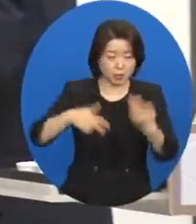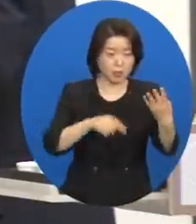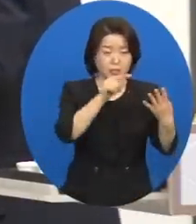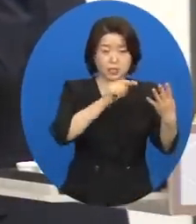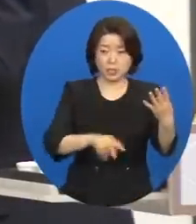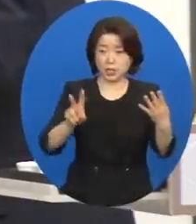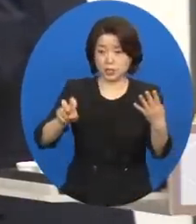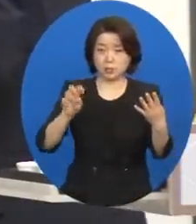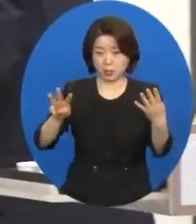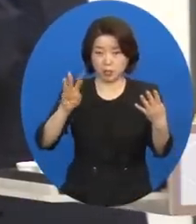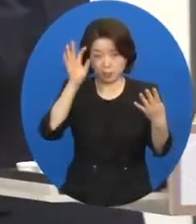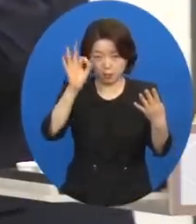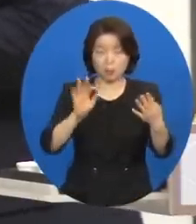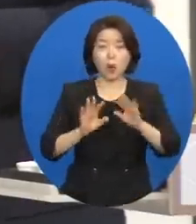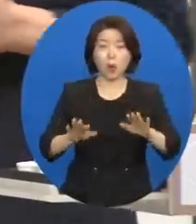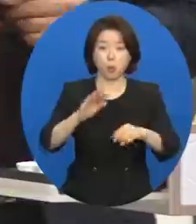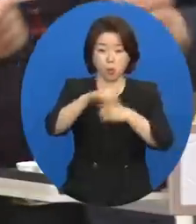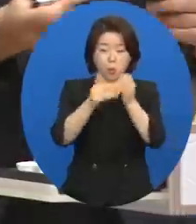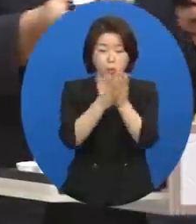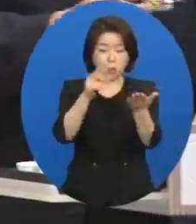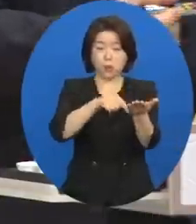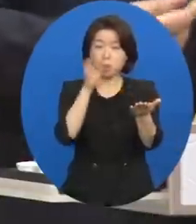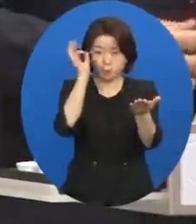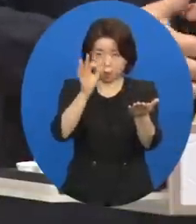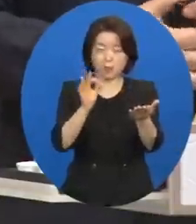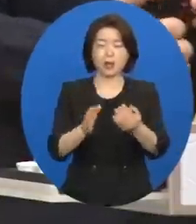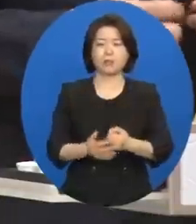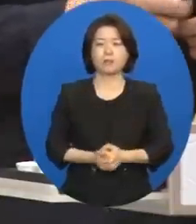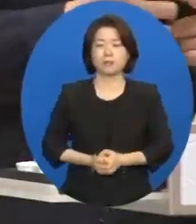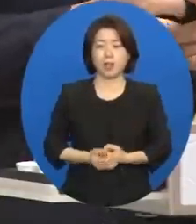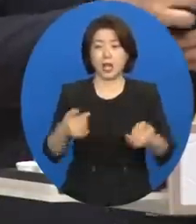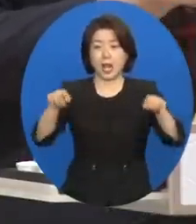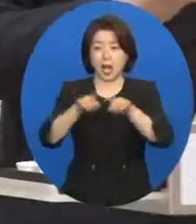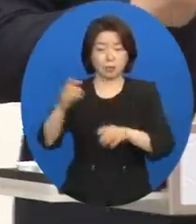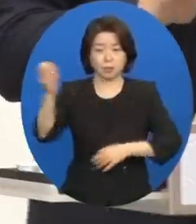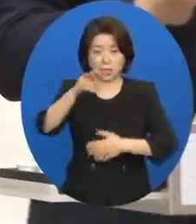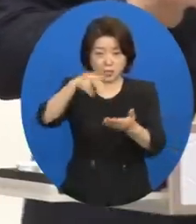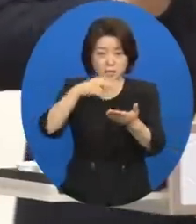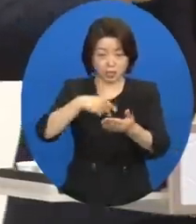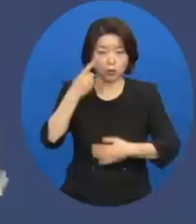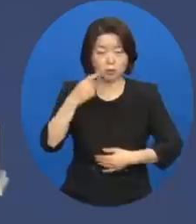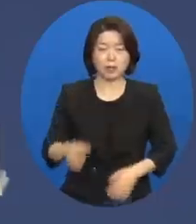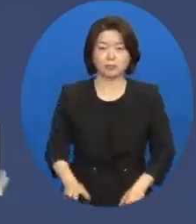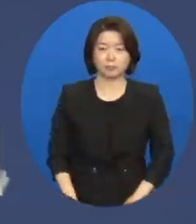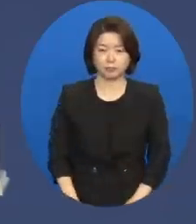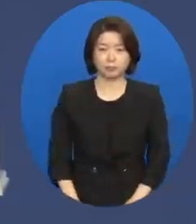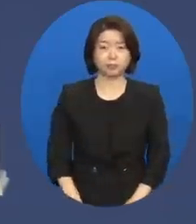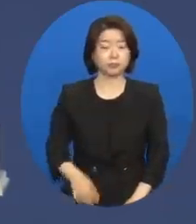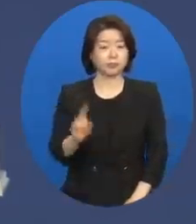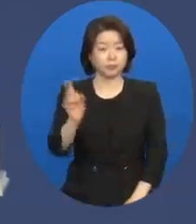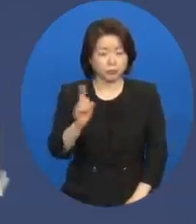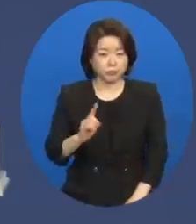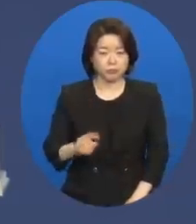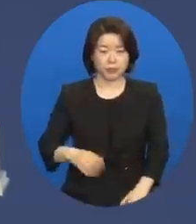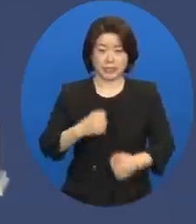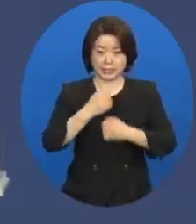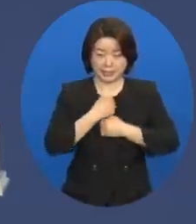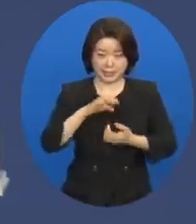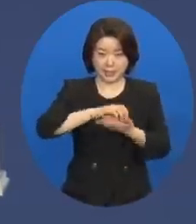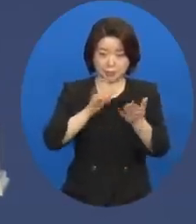24절에 23절 오늘 읽어주신 본문에 보면 같이 함께 해볼까요? 시작. 무릇 지킬 만한